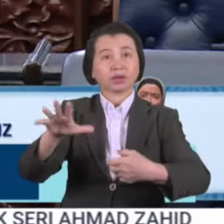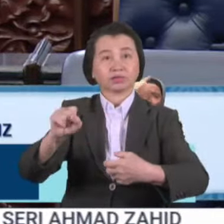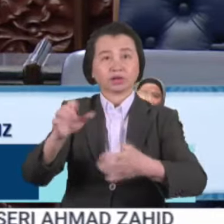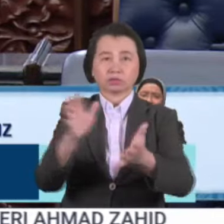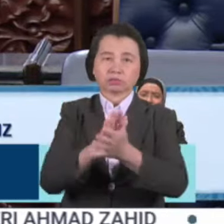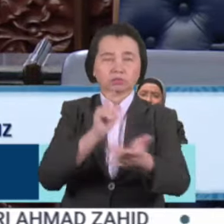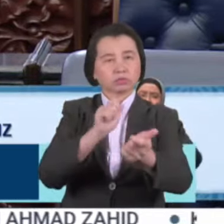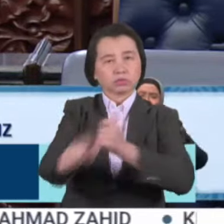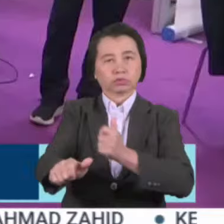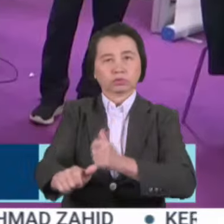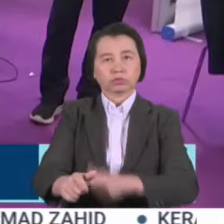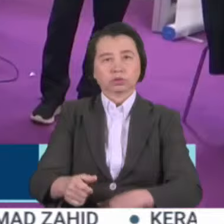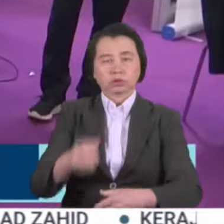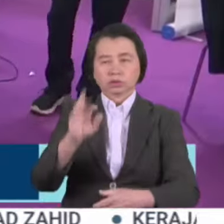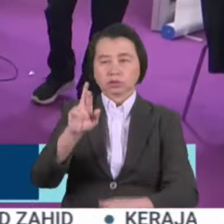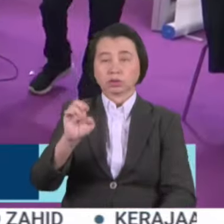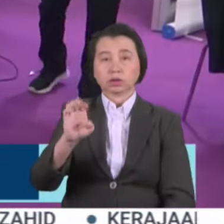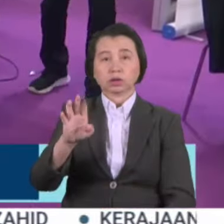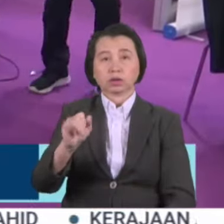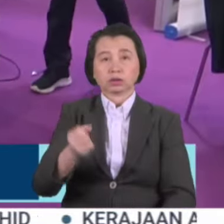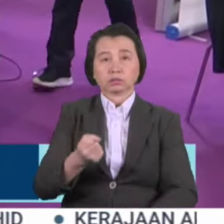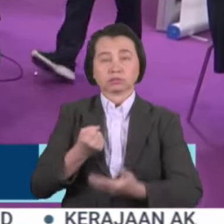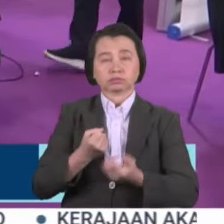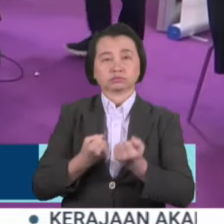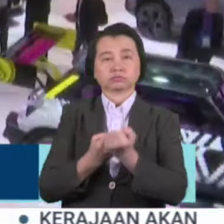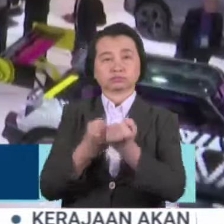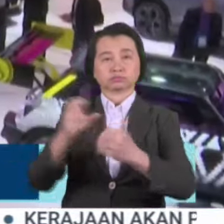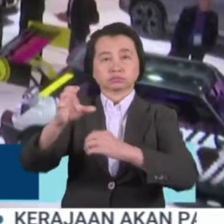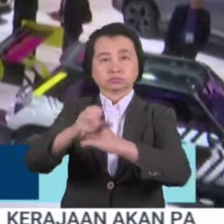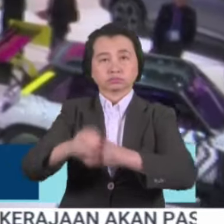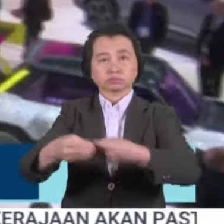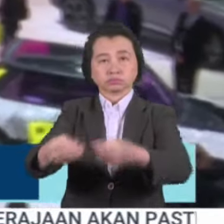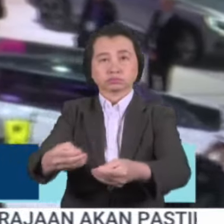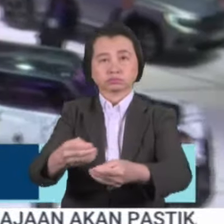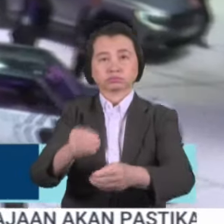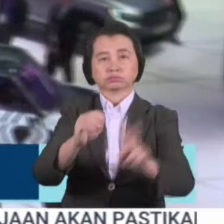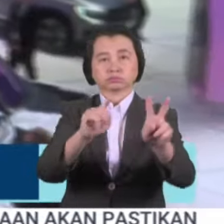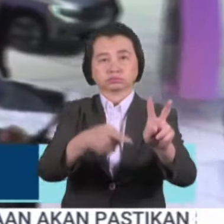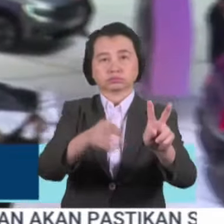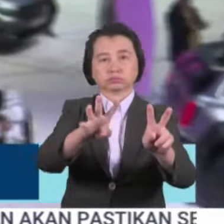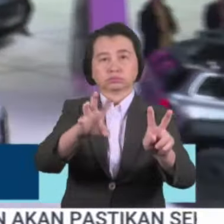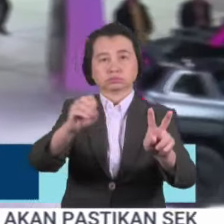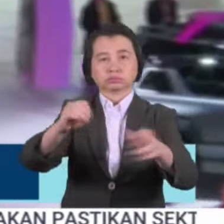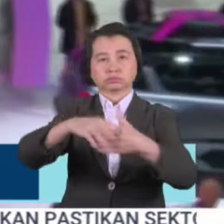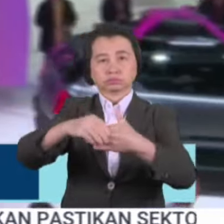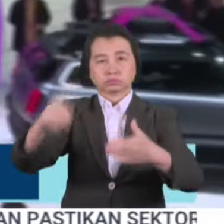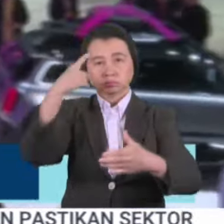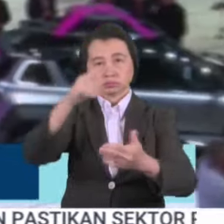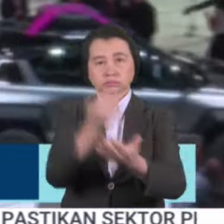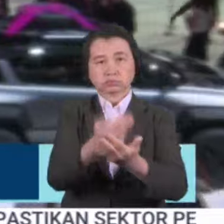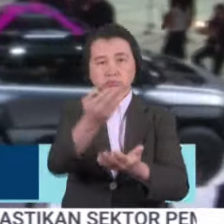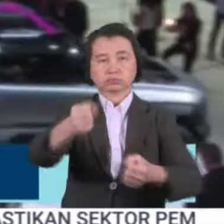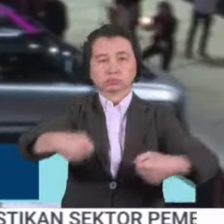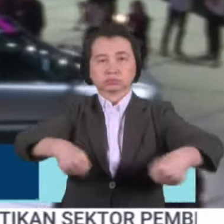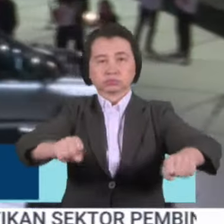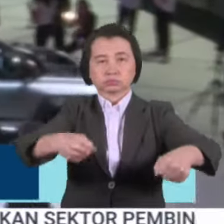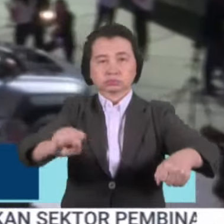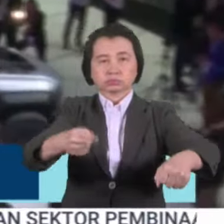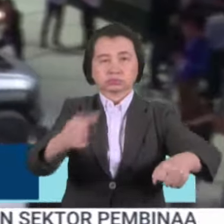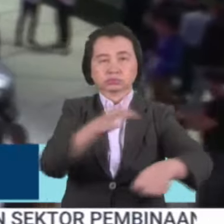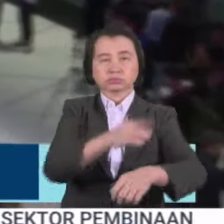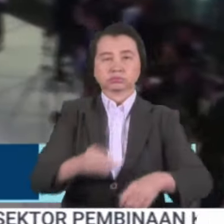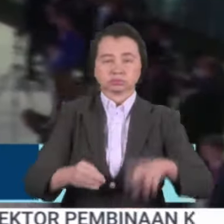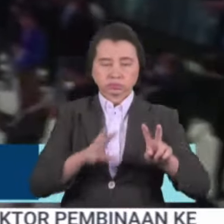diluluskan. Melalui ribat itu, subsidi diberikan secara ribat tunai sebanyak RM2,400 untuk pembelian motosikal